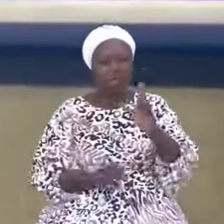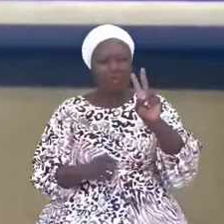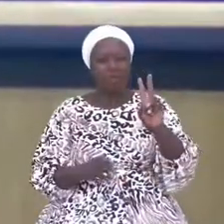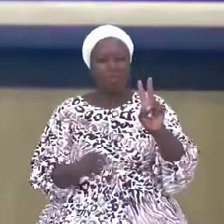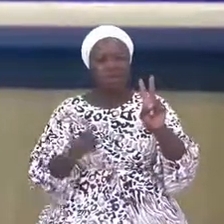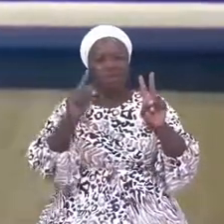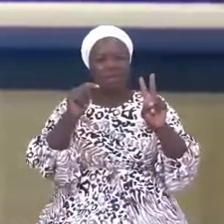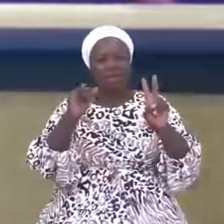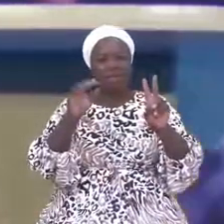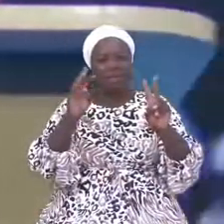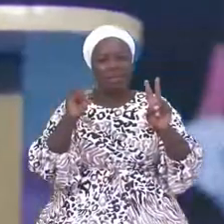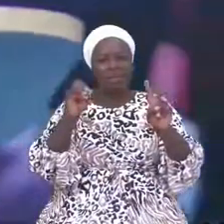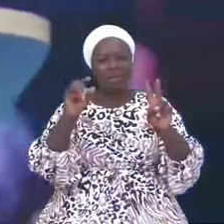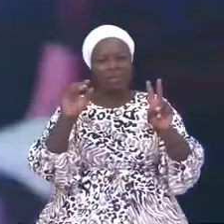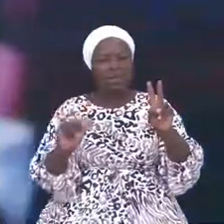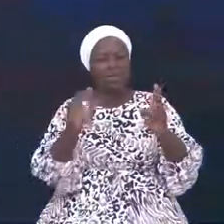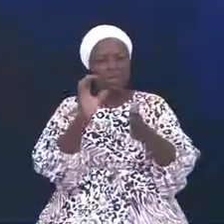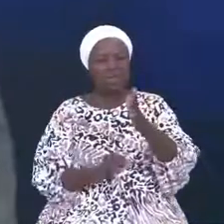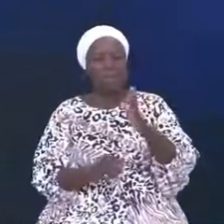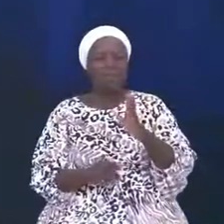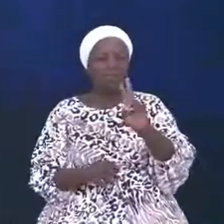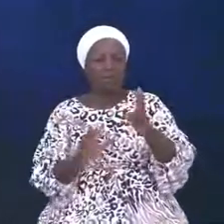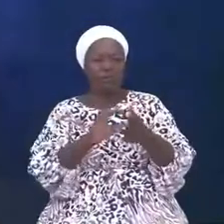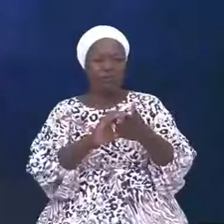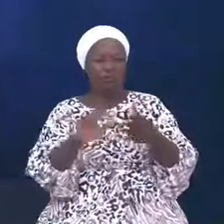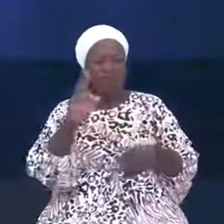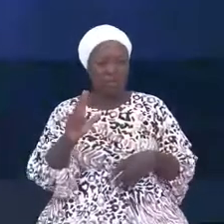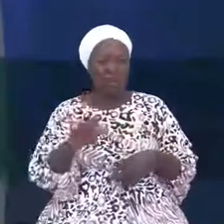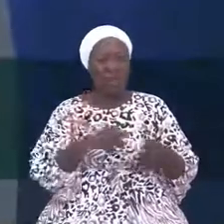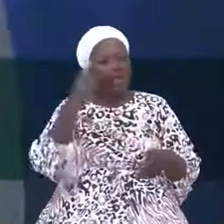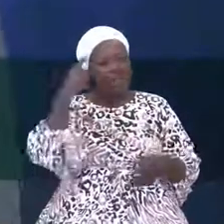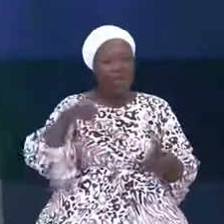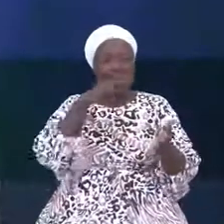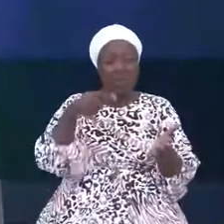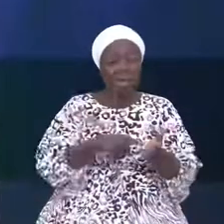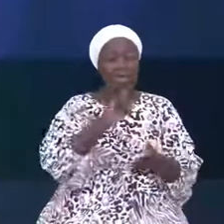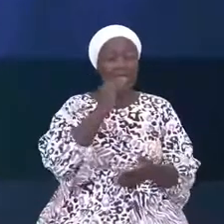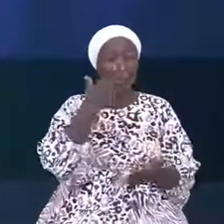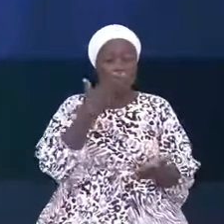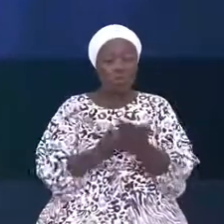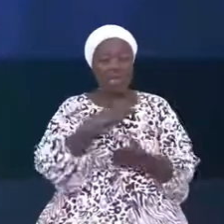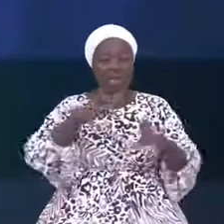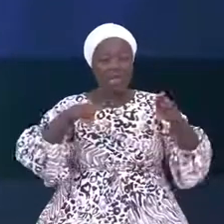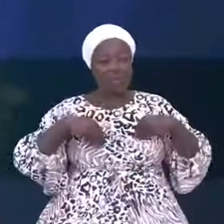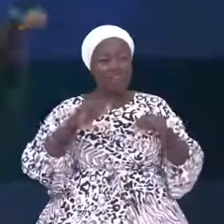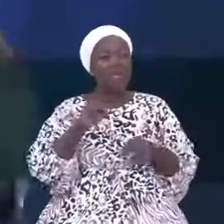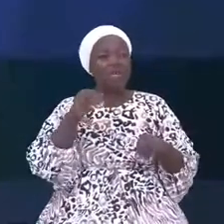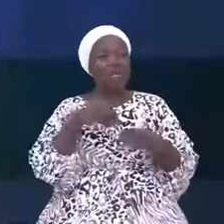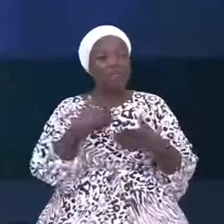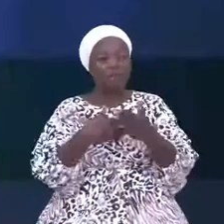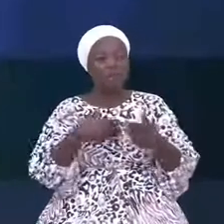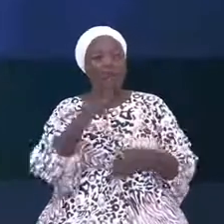1 Timothée chapitre 2, lisons à partir du verset 3. Cela est bon et